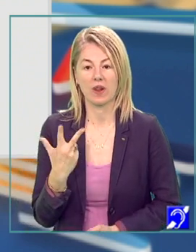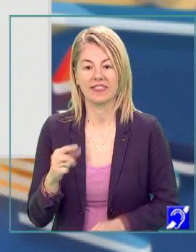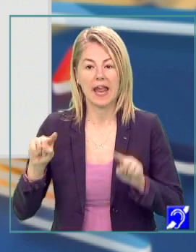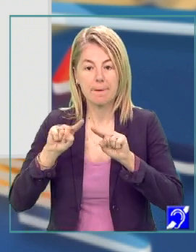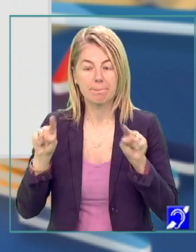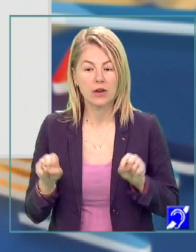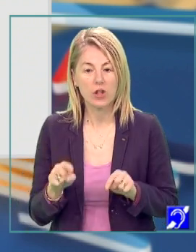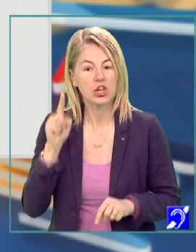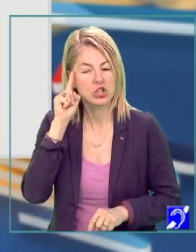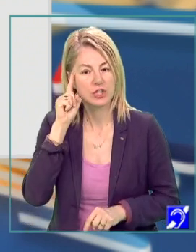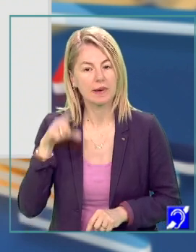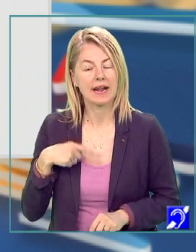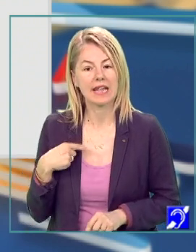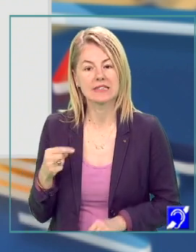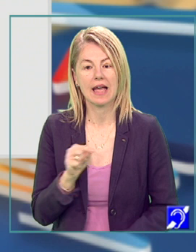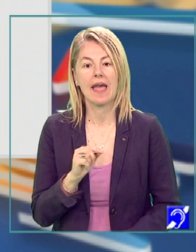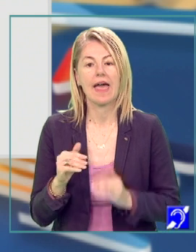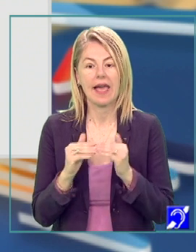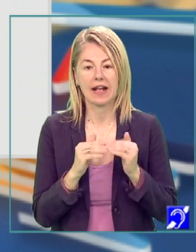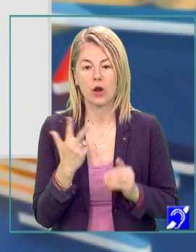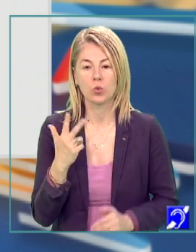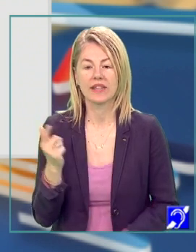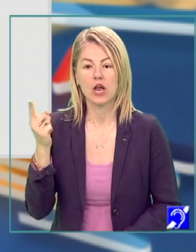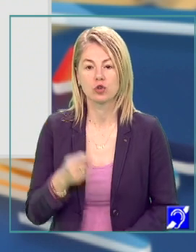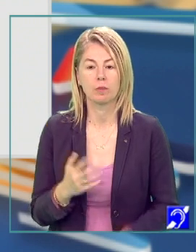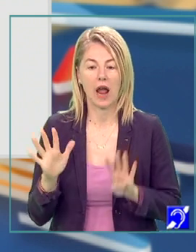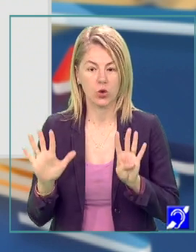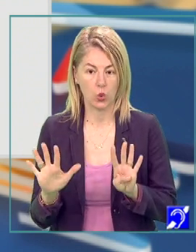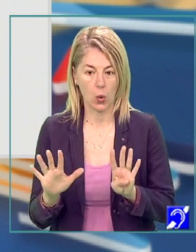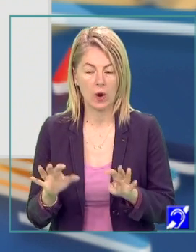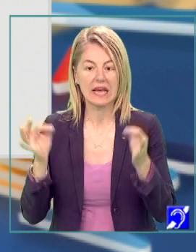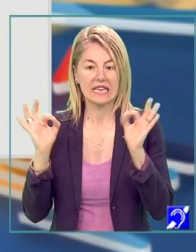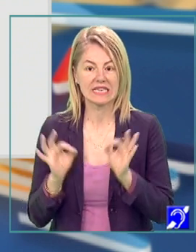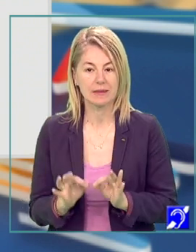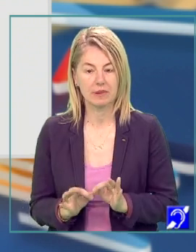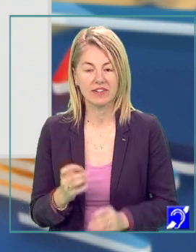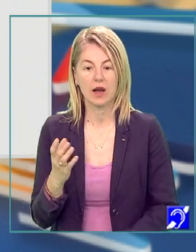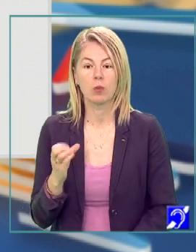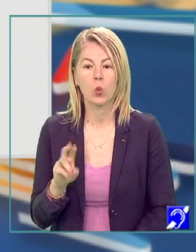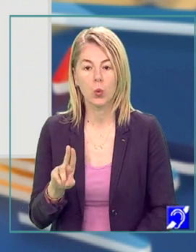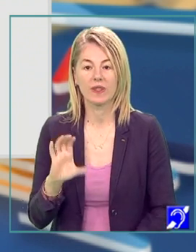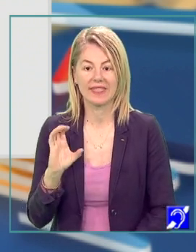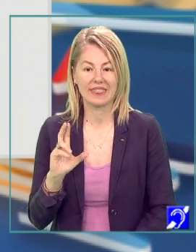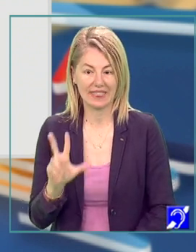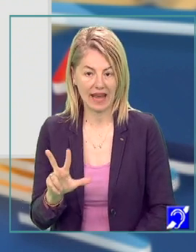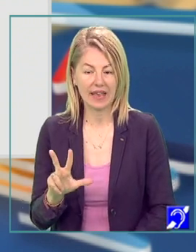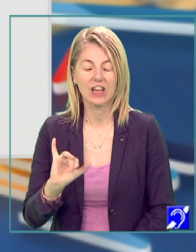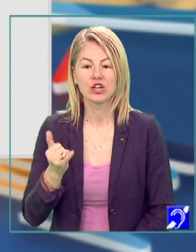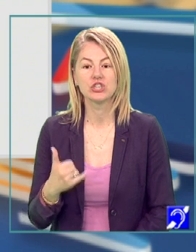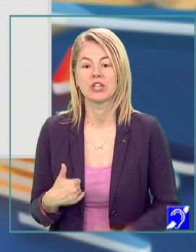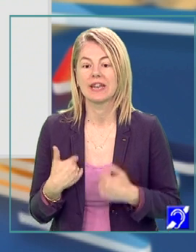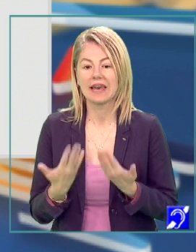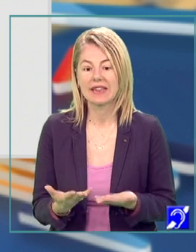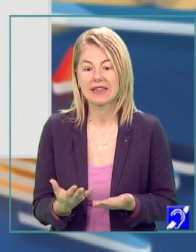0,3 în perioadă, știm că este egal cu 3 supra 9, îl simplificăm prin 3 și ne dă că 0,3